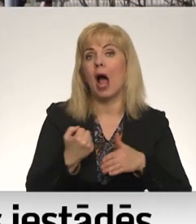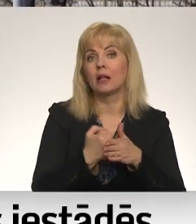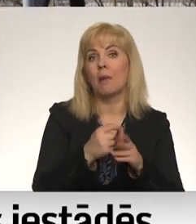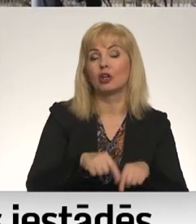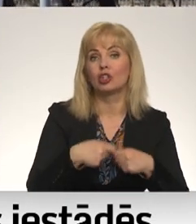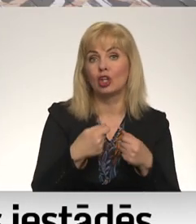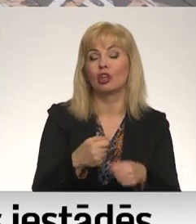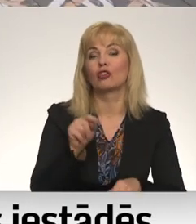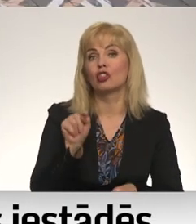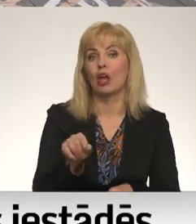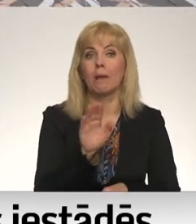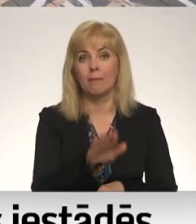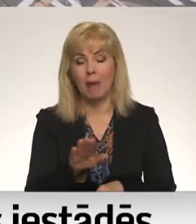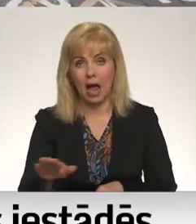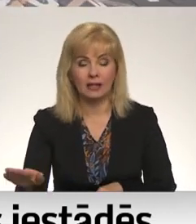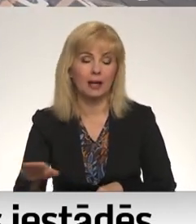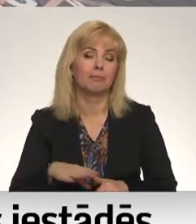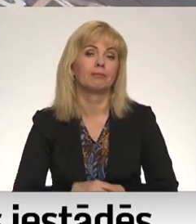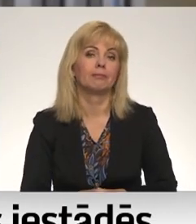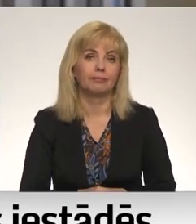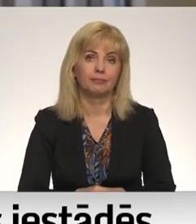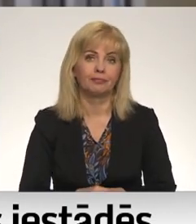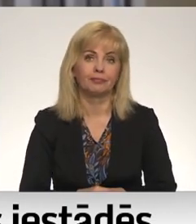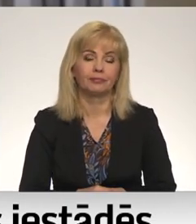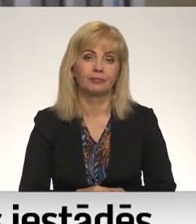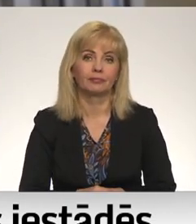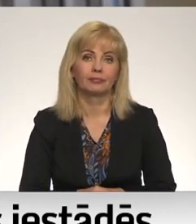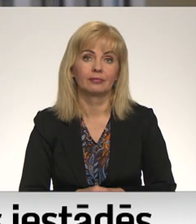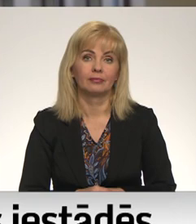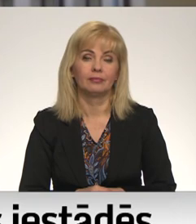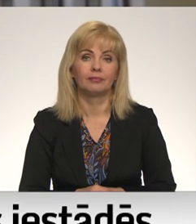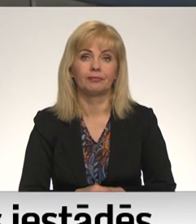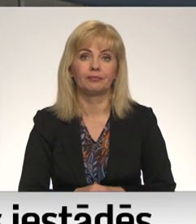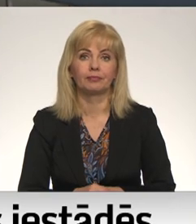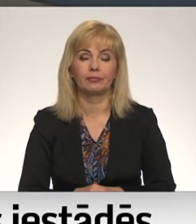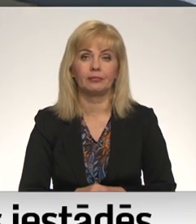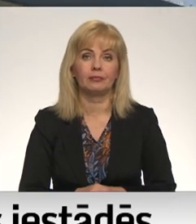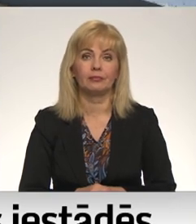sniegšanu šiem bērniem. Diana Aboltiņa, Mikus Andersons, Zemgales reģionālā televīzija.